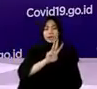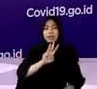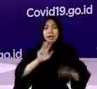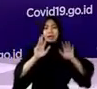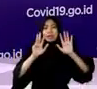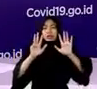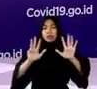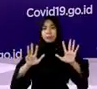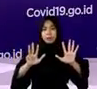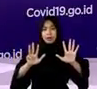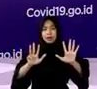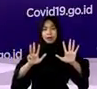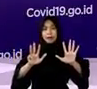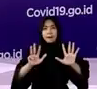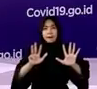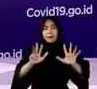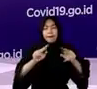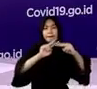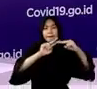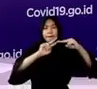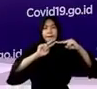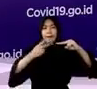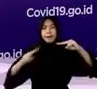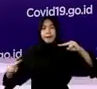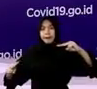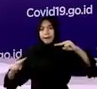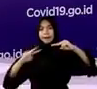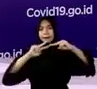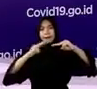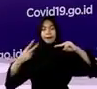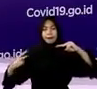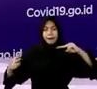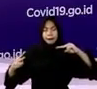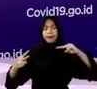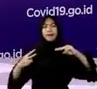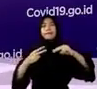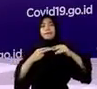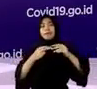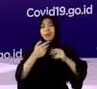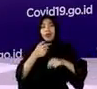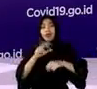539 sequence genetik yang terkumpul dan